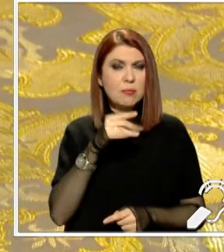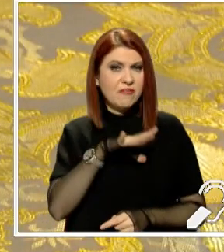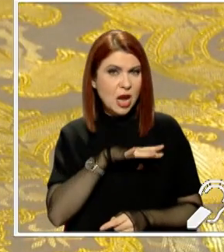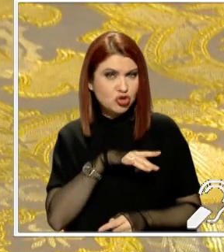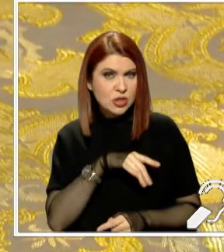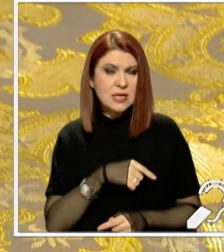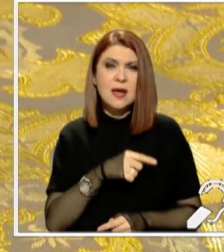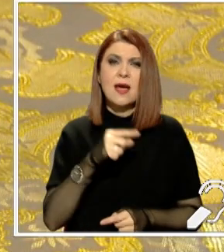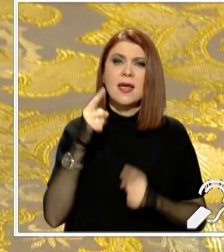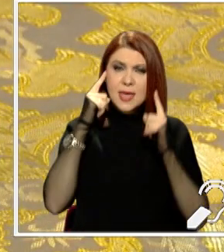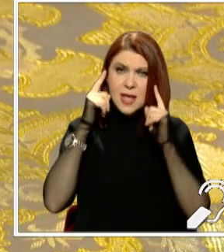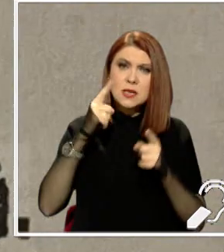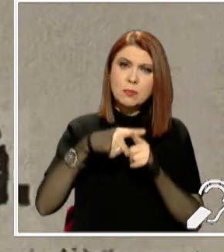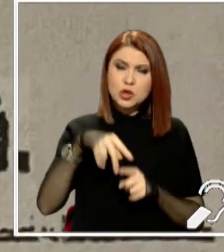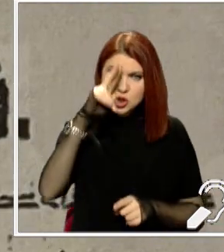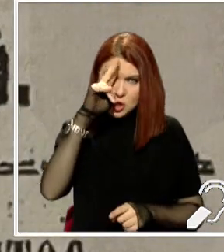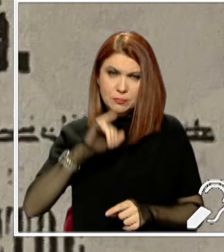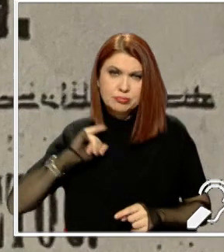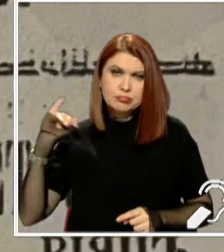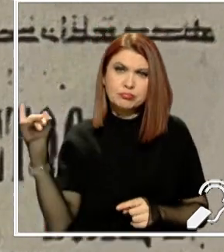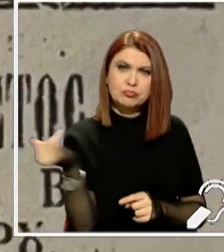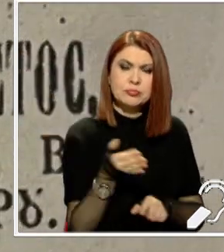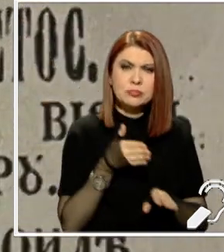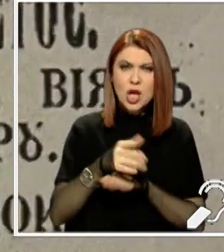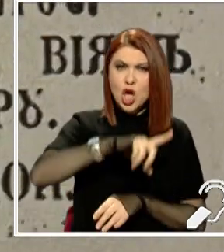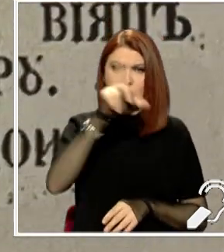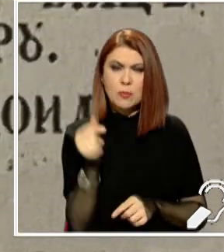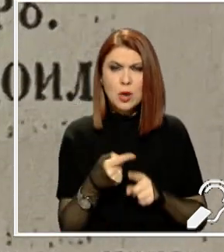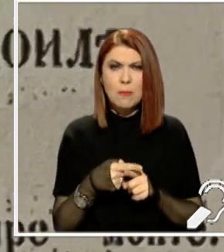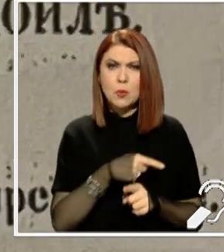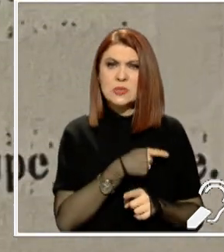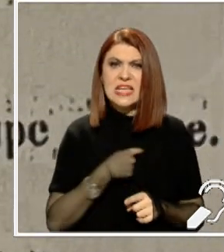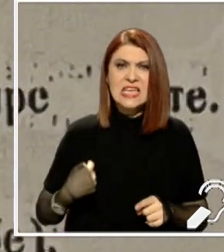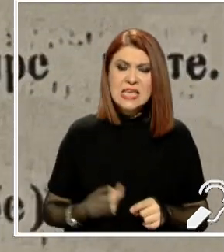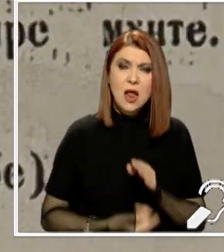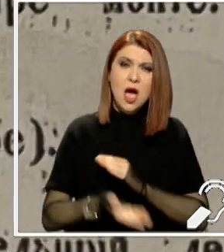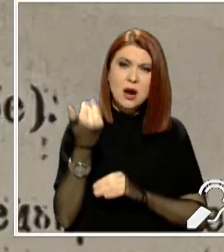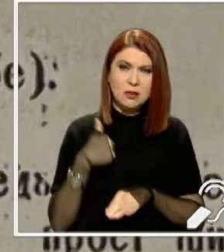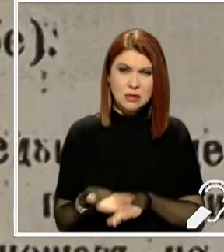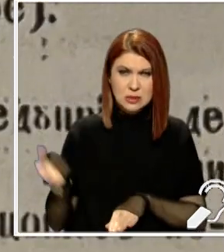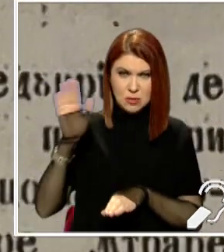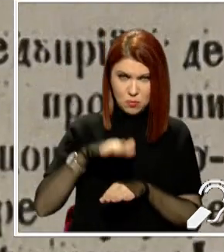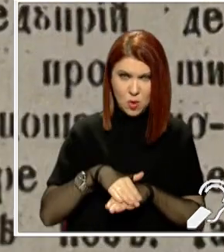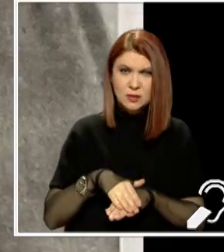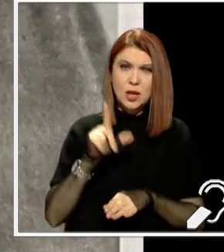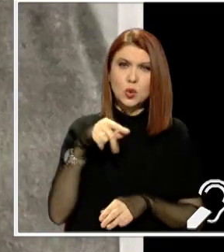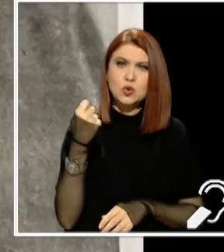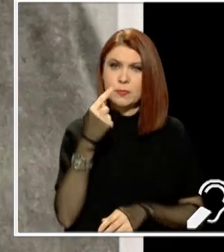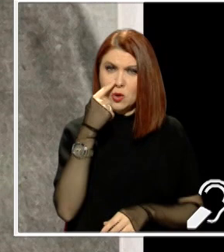franceză, chineză și germană. A întreprins călătorii misionare în Japonia și China, înainte de a se stinge din viață, la data de